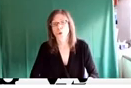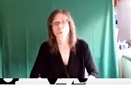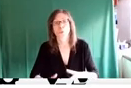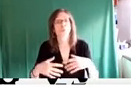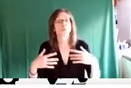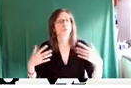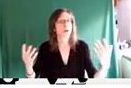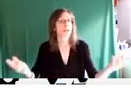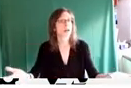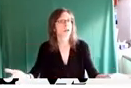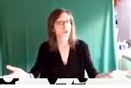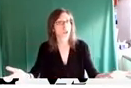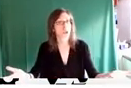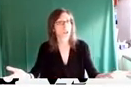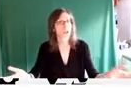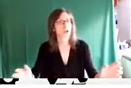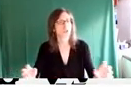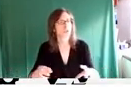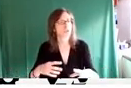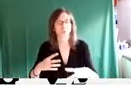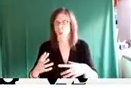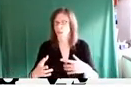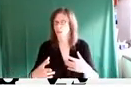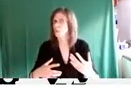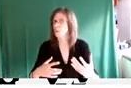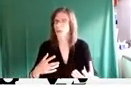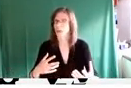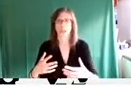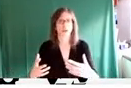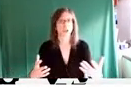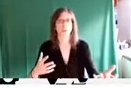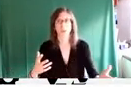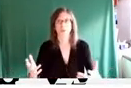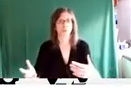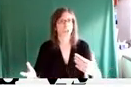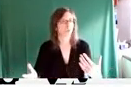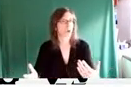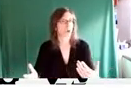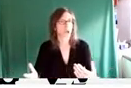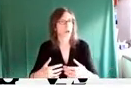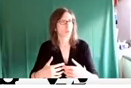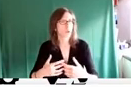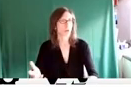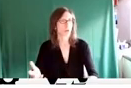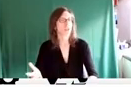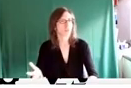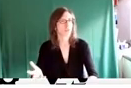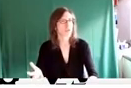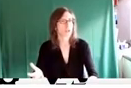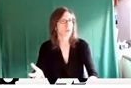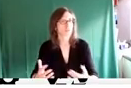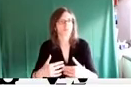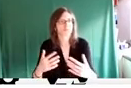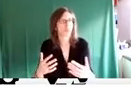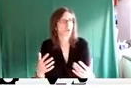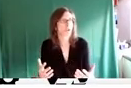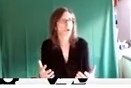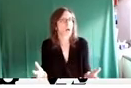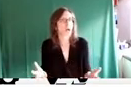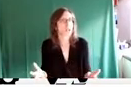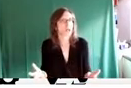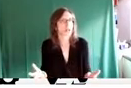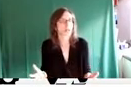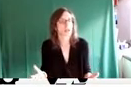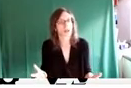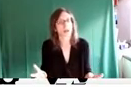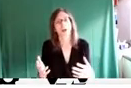domaine où il n'y a pas beaucoup de partage de données, vous ne connaissez pas vraiment dans votre domaine, vous demandez à vos collègues, il n'y a pas vraiment de dépôt de données